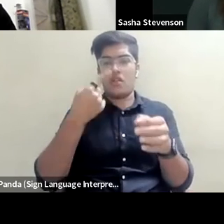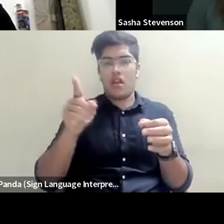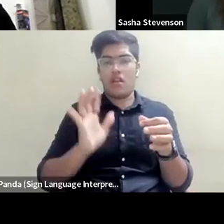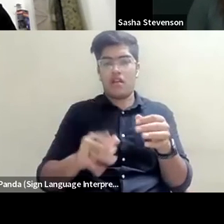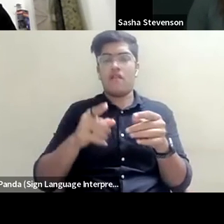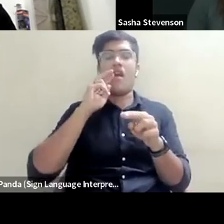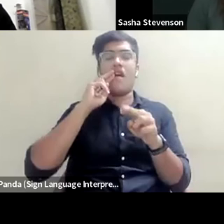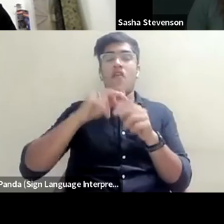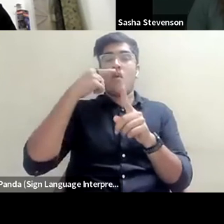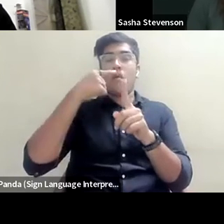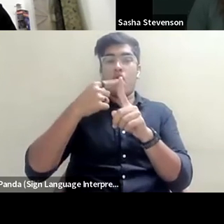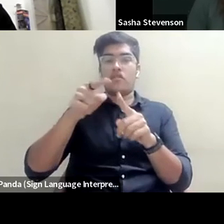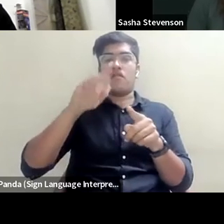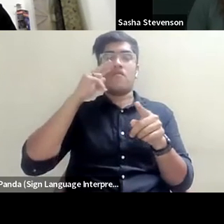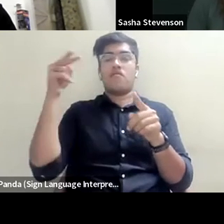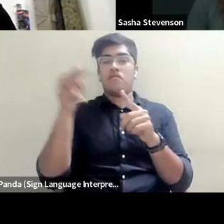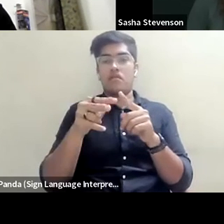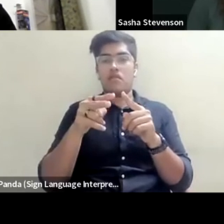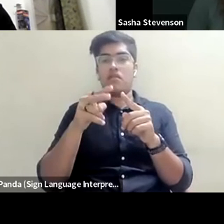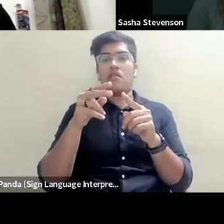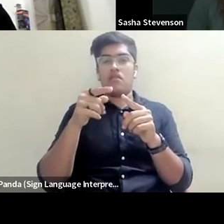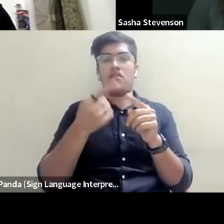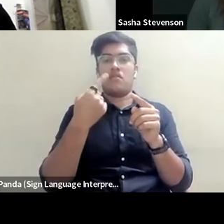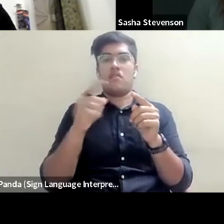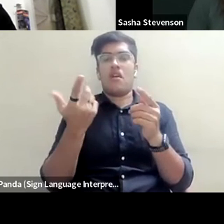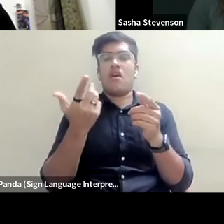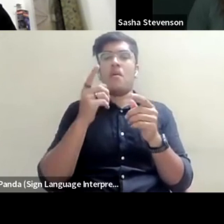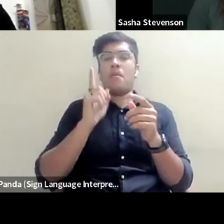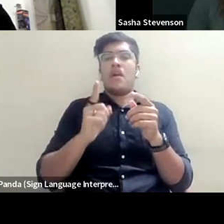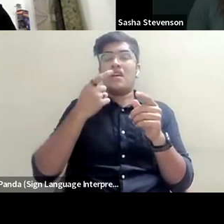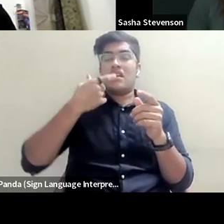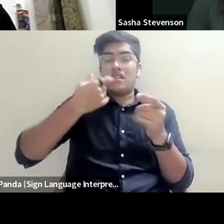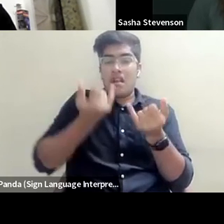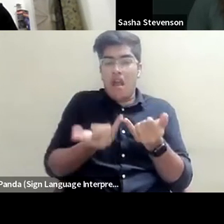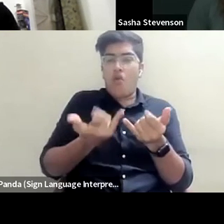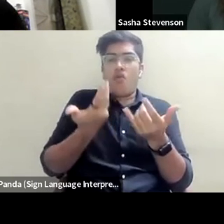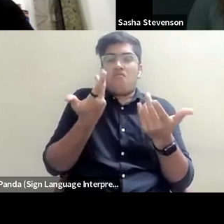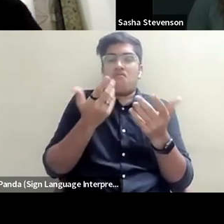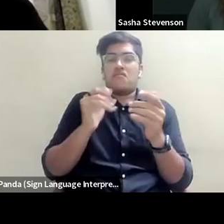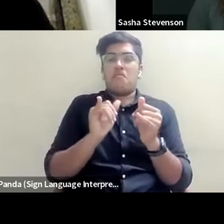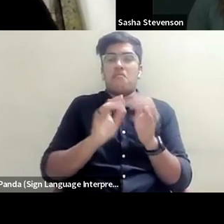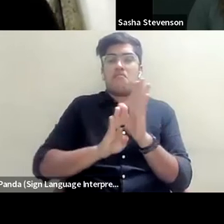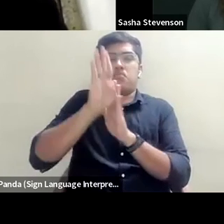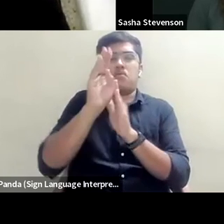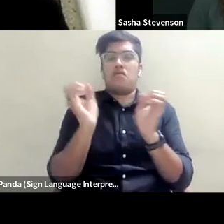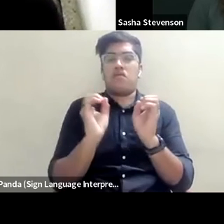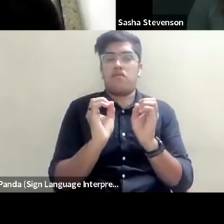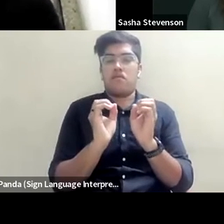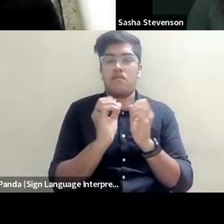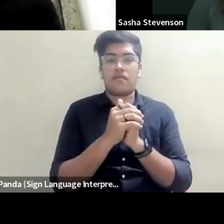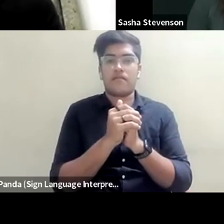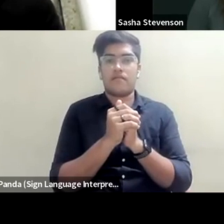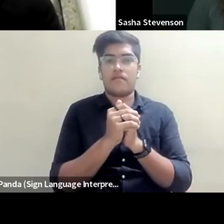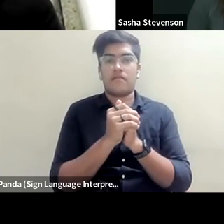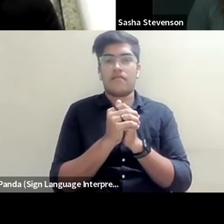देख, बराबर है, वो पॉजिटिवली देख रहे हैं, लेकिन ऐसा कुछ दिख तो नहीं रहा है भाई. Right.